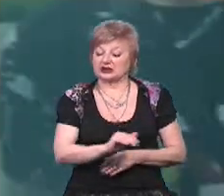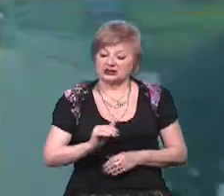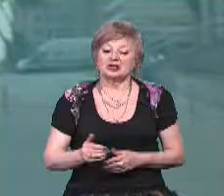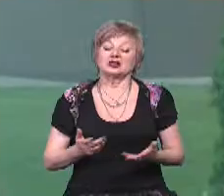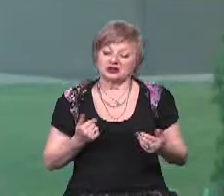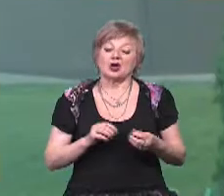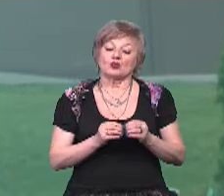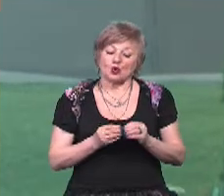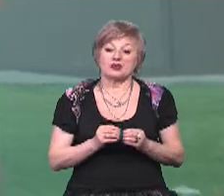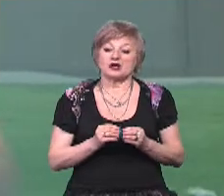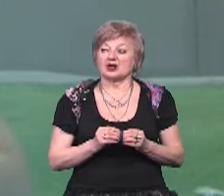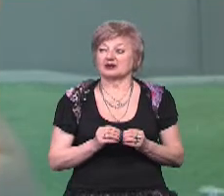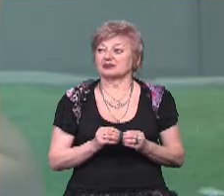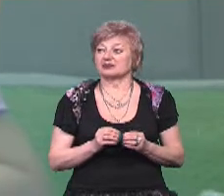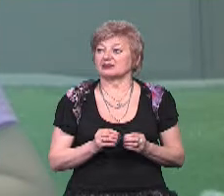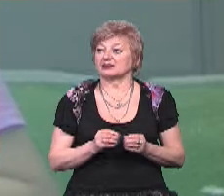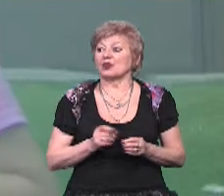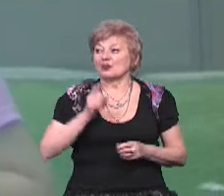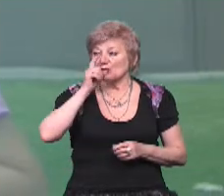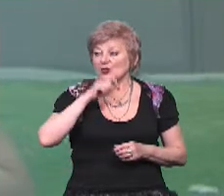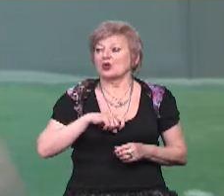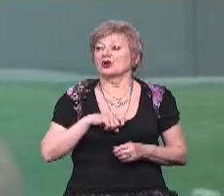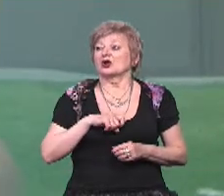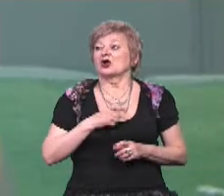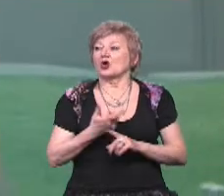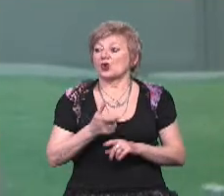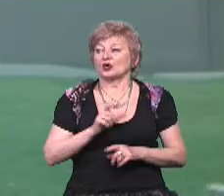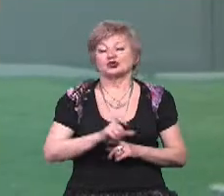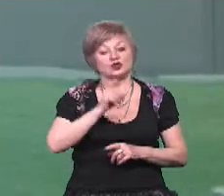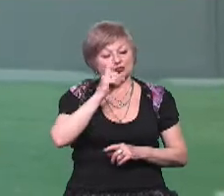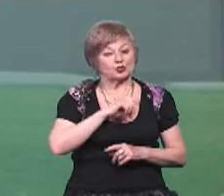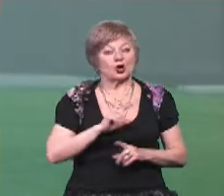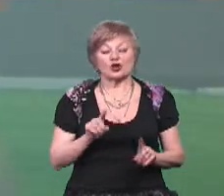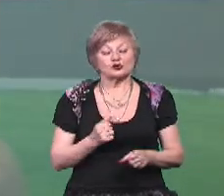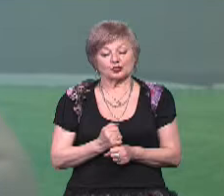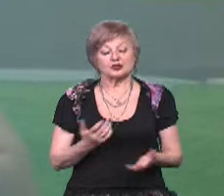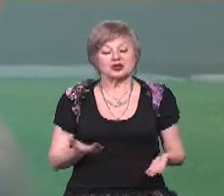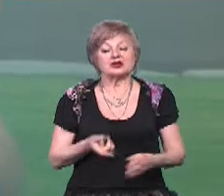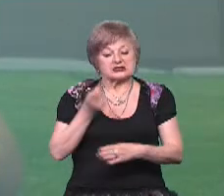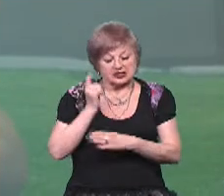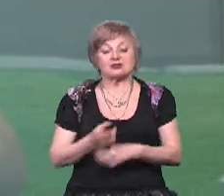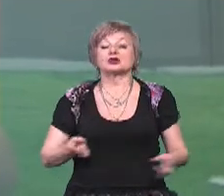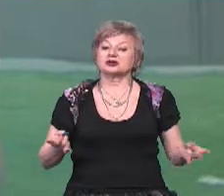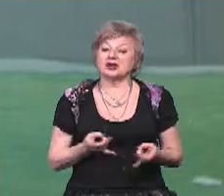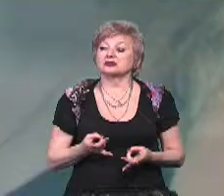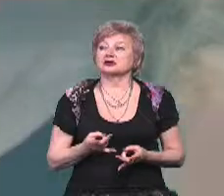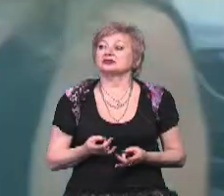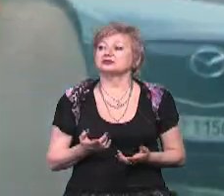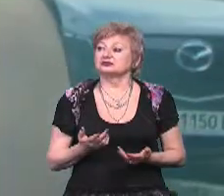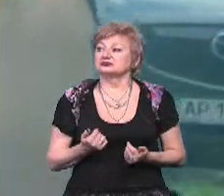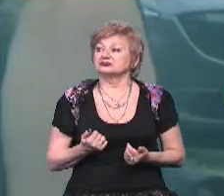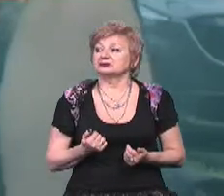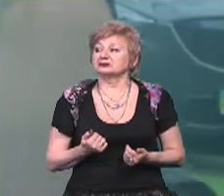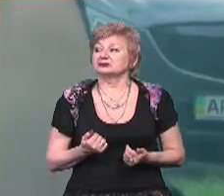це проблема. Плохо, звісно. Плохо. Погано, дуже погано. А що поробиш? Забороняти треба. Запрещати треба.